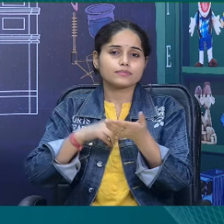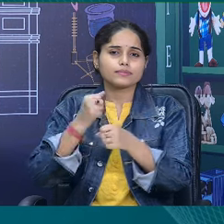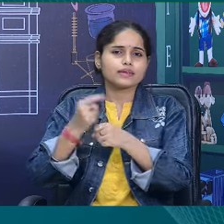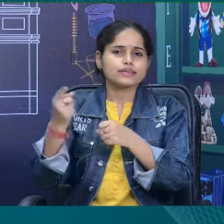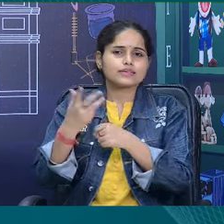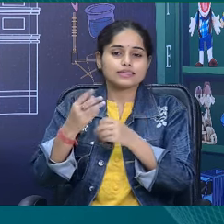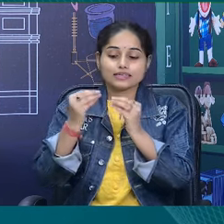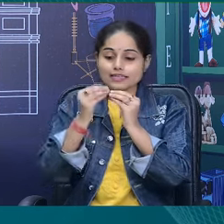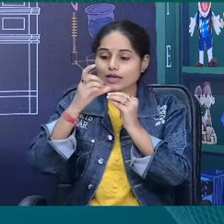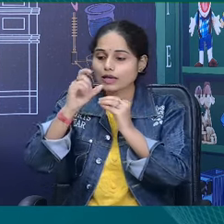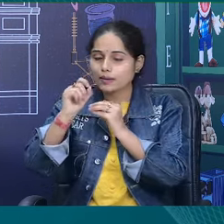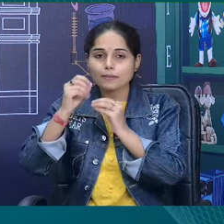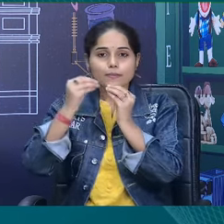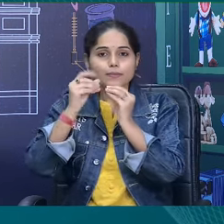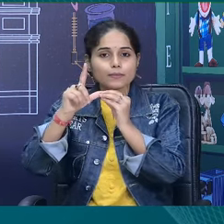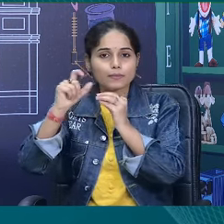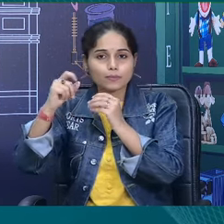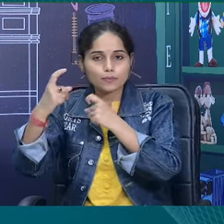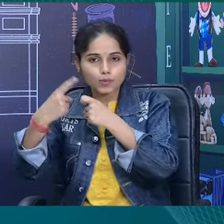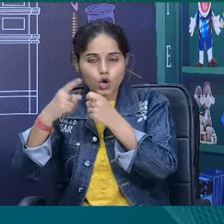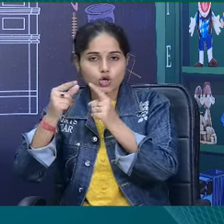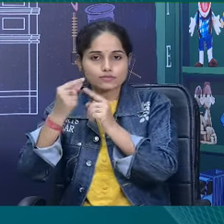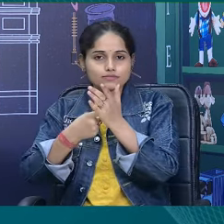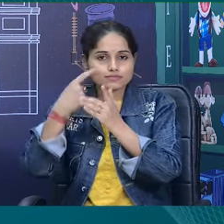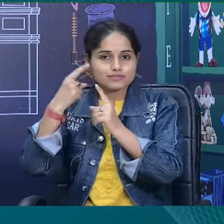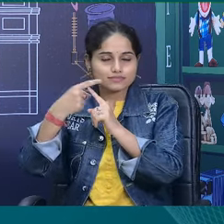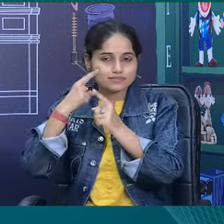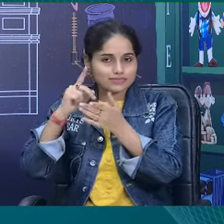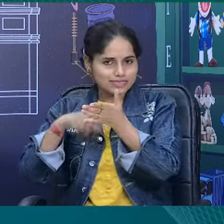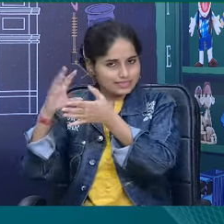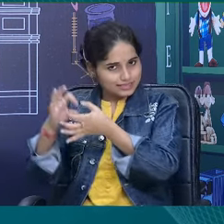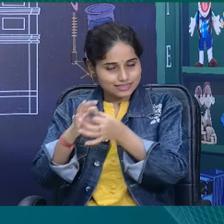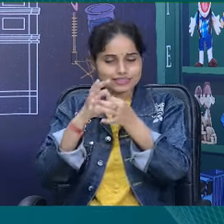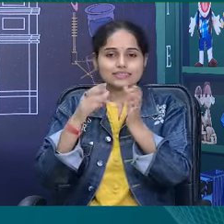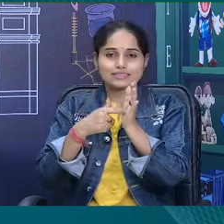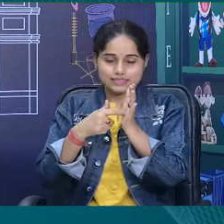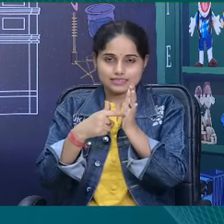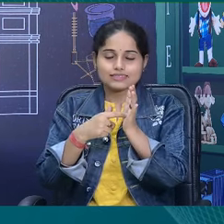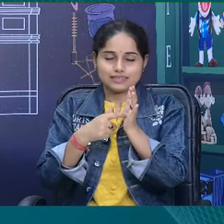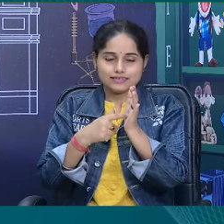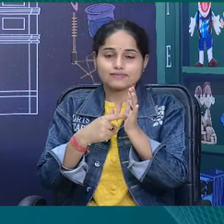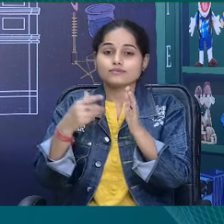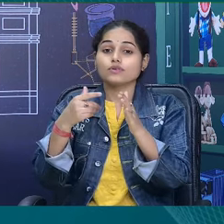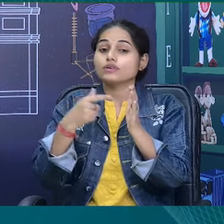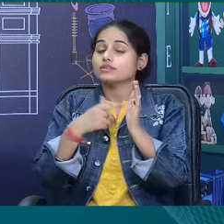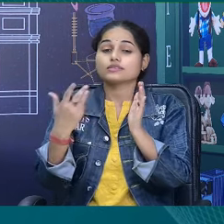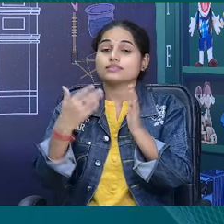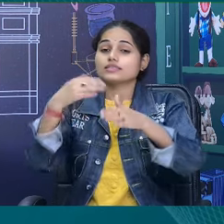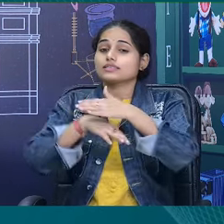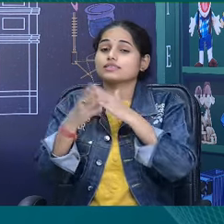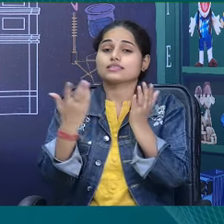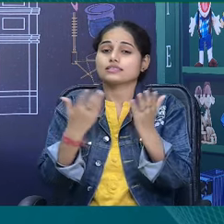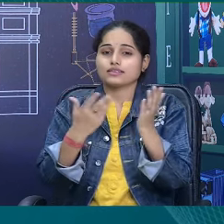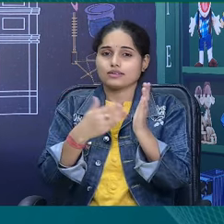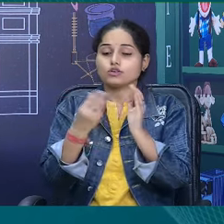अ पार्ट ऑफ़ ब्लॉक प्रिंटिंग ब्लॉक प्रिंटिंग का कह सकते हैं कि इनीशिएशन अ प्रिंट मेकिंग से ही हुआ था इन दिस पर्टिकुलर मेथड यू हैव